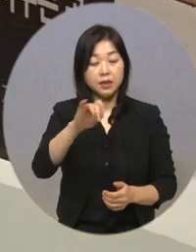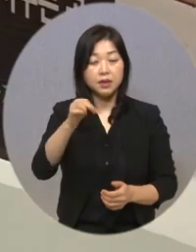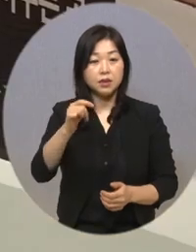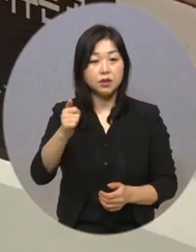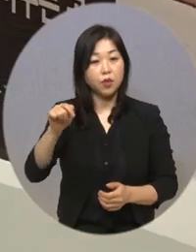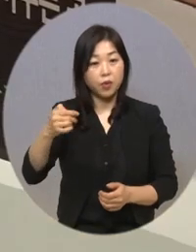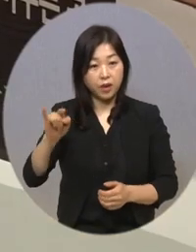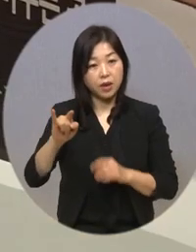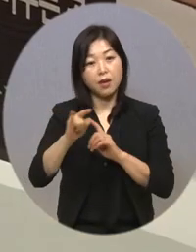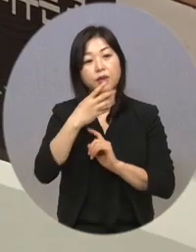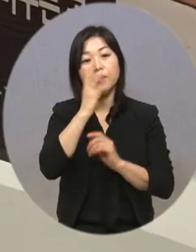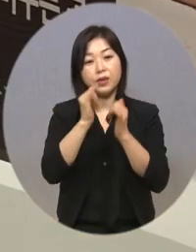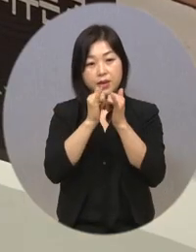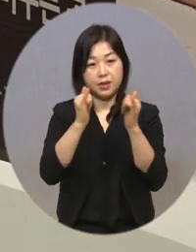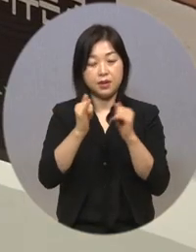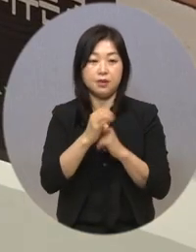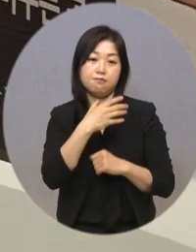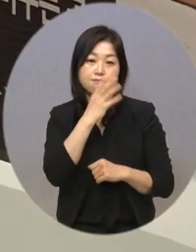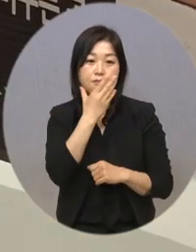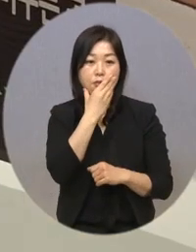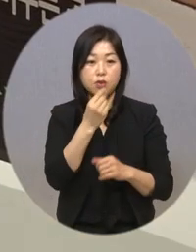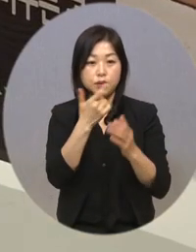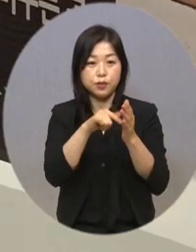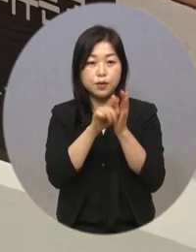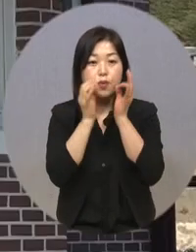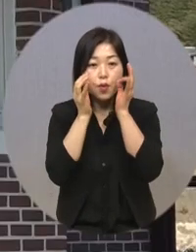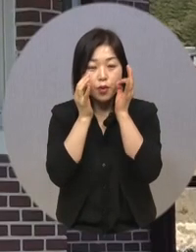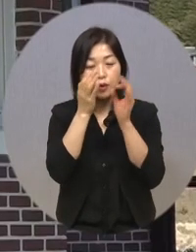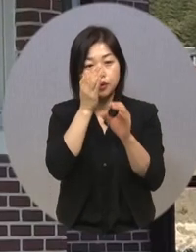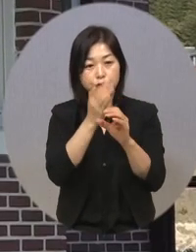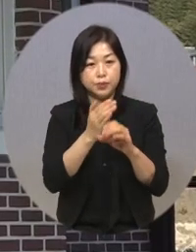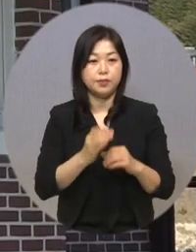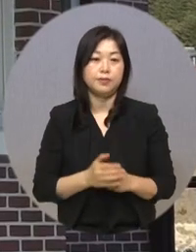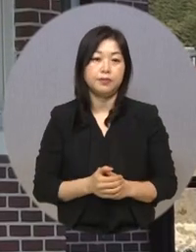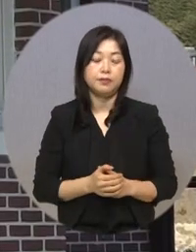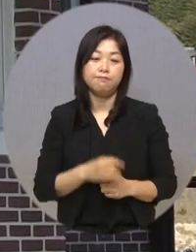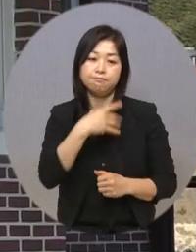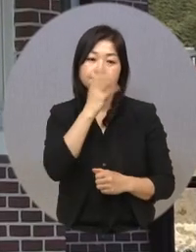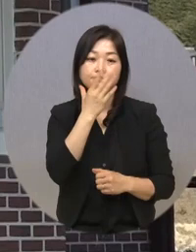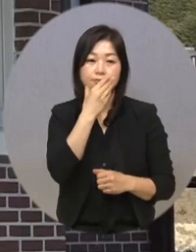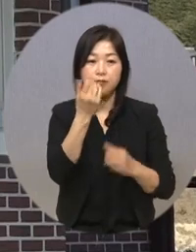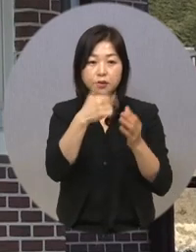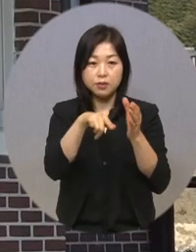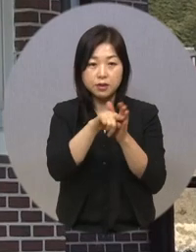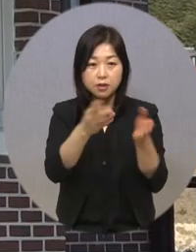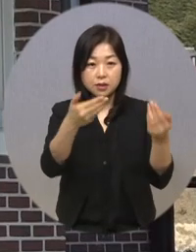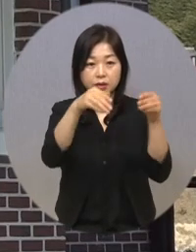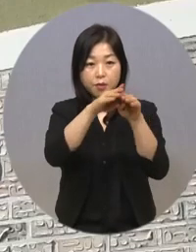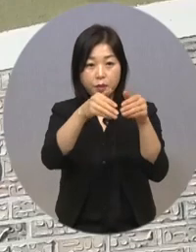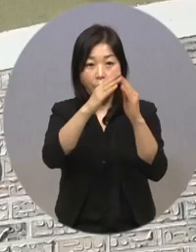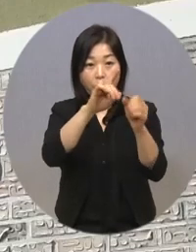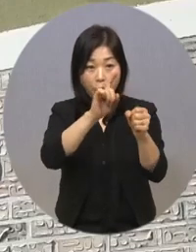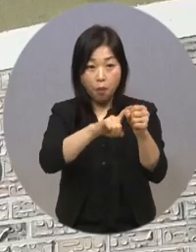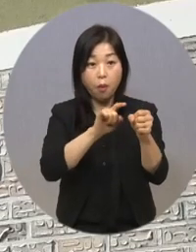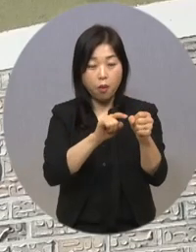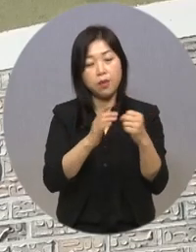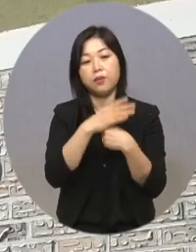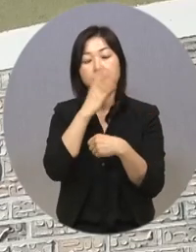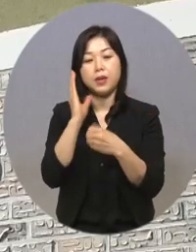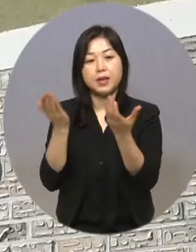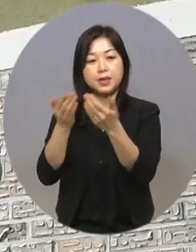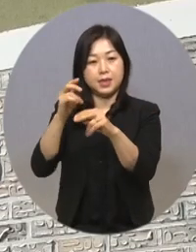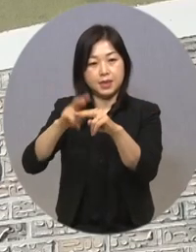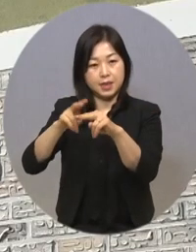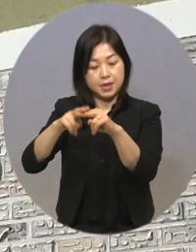노인들은 실버복지를 위해 힘쓰고 있다고 전했습니다. 실버복지를 위해 실버타운 증축을 목표로 어르신 일자리